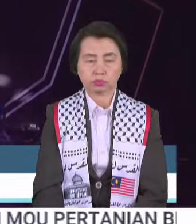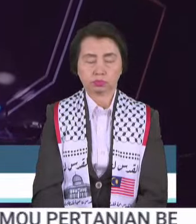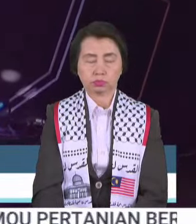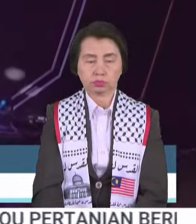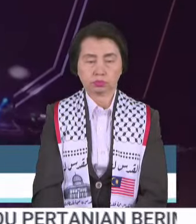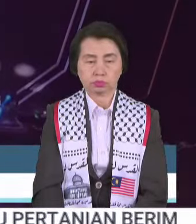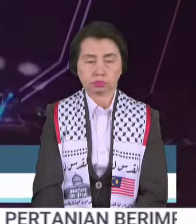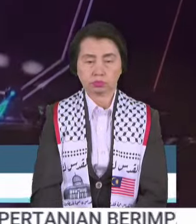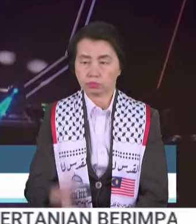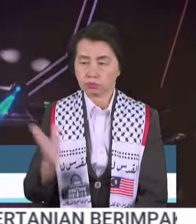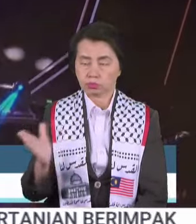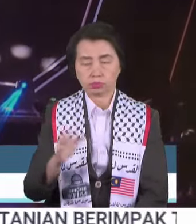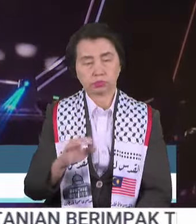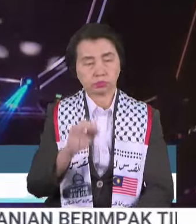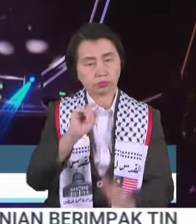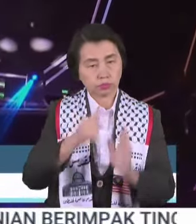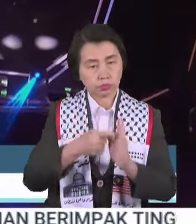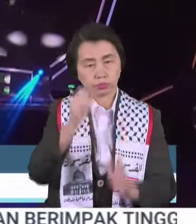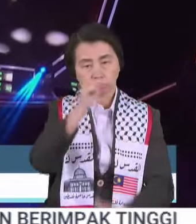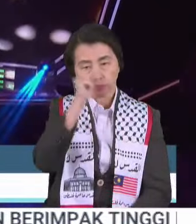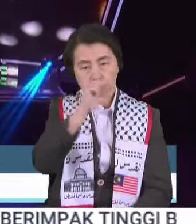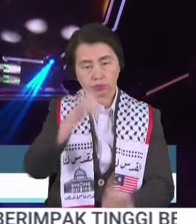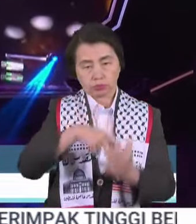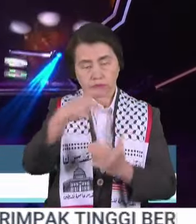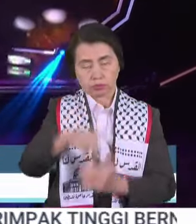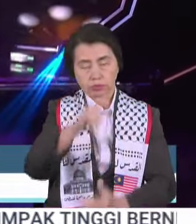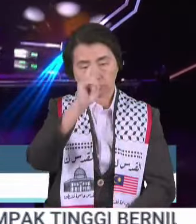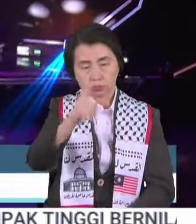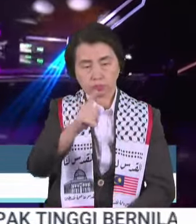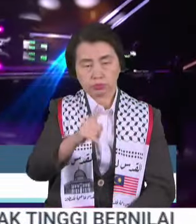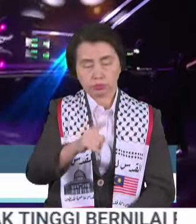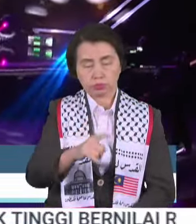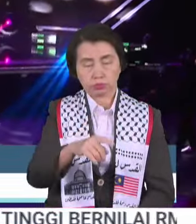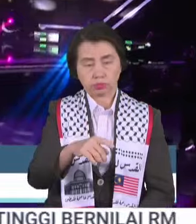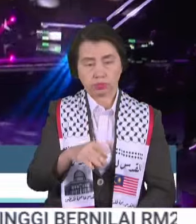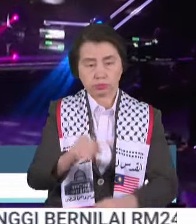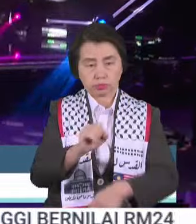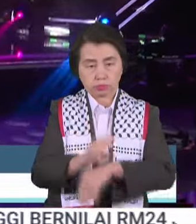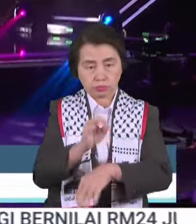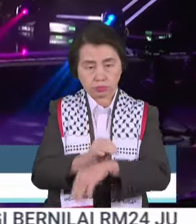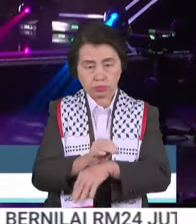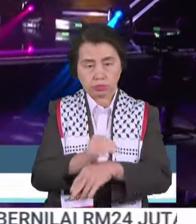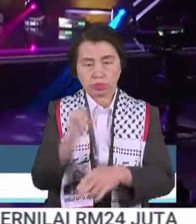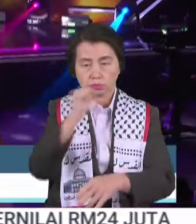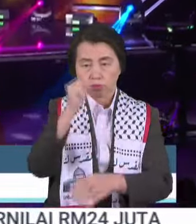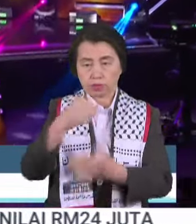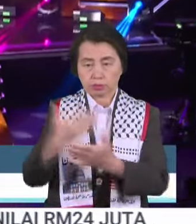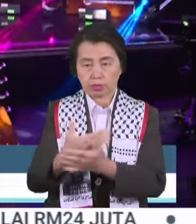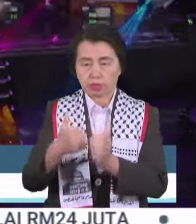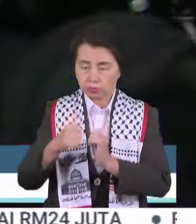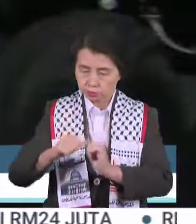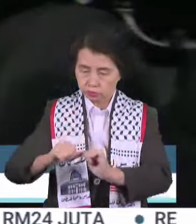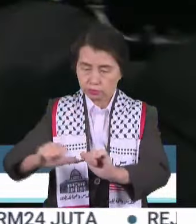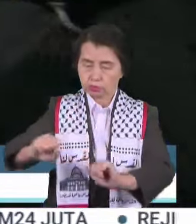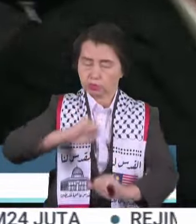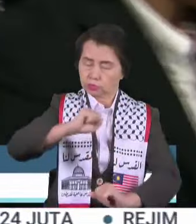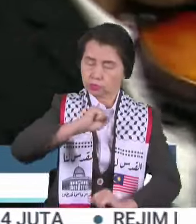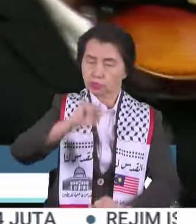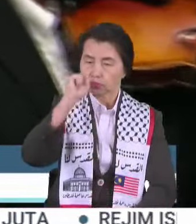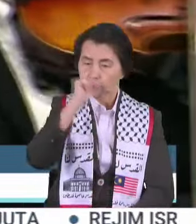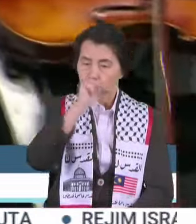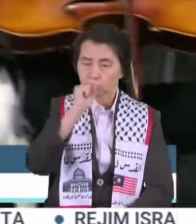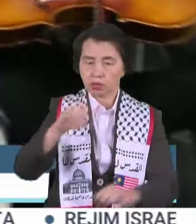Anggi yang memulakan karier menerusi program reality itu turut menasihati penyanyi baharu agar terus berjuang memastikan karya